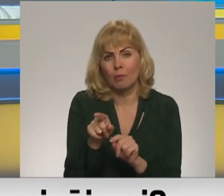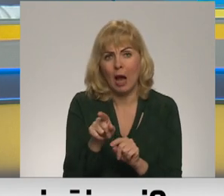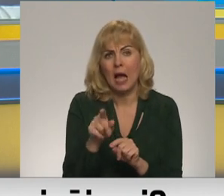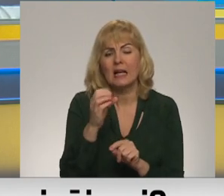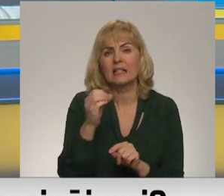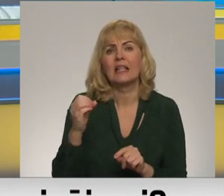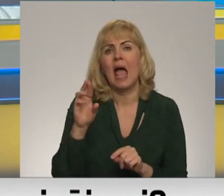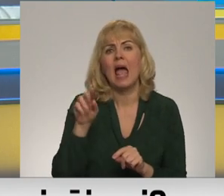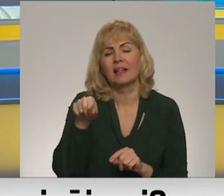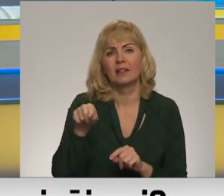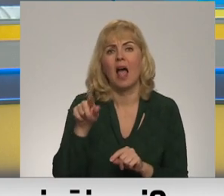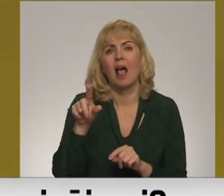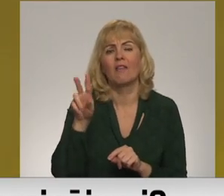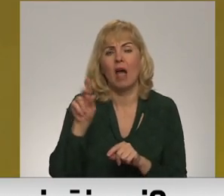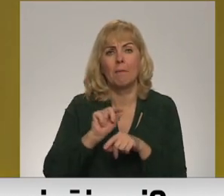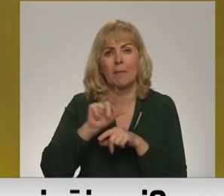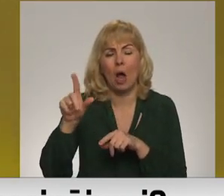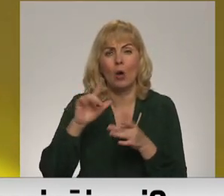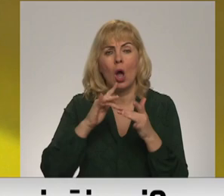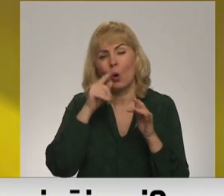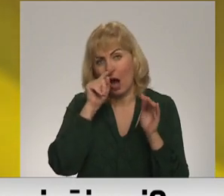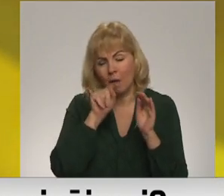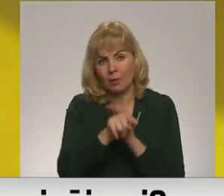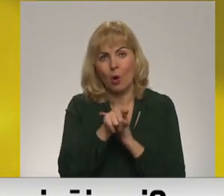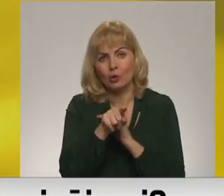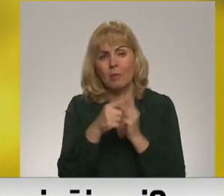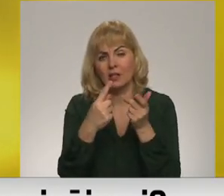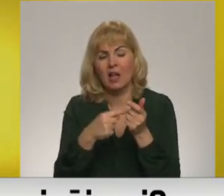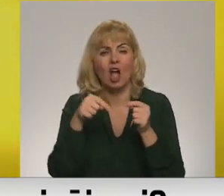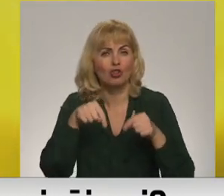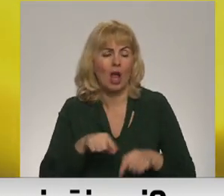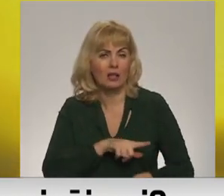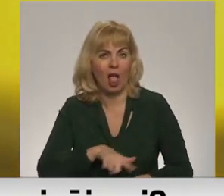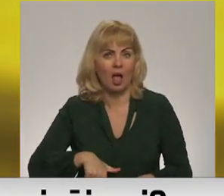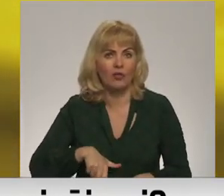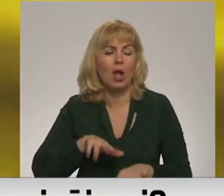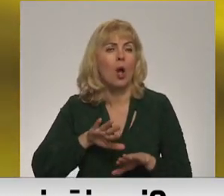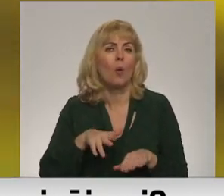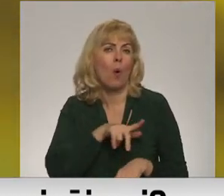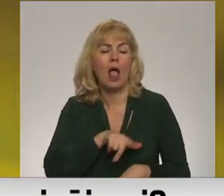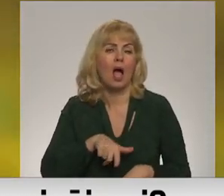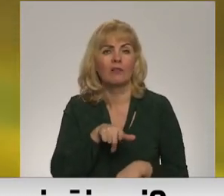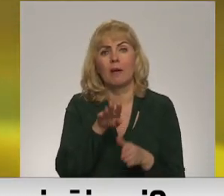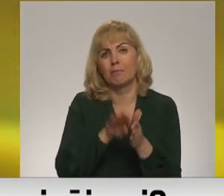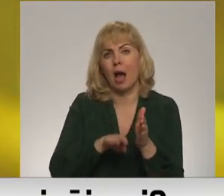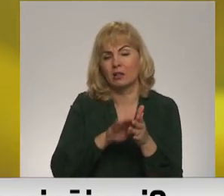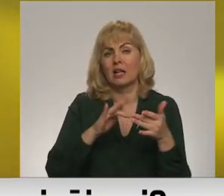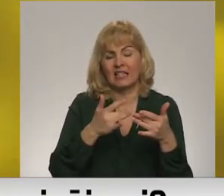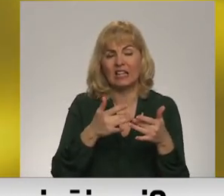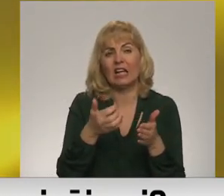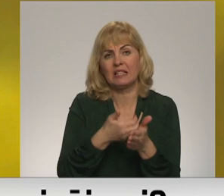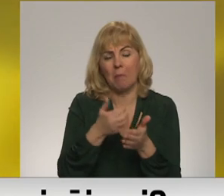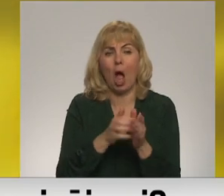ir brīdinājis, ka ir pieaudzis arī kiberuzbrukumu skaits Latvijā. Ko Latvijas nu, tādam parastam internet lietotājam